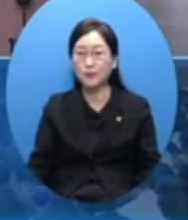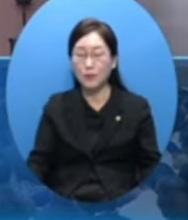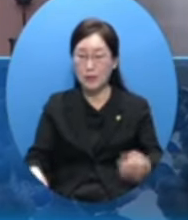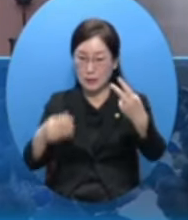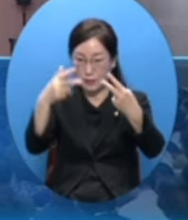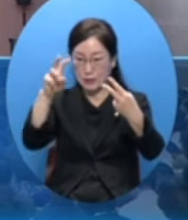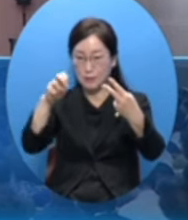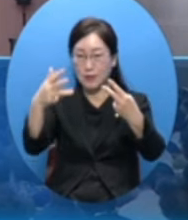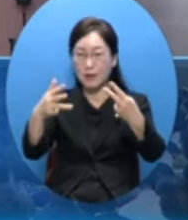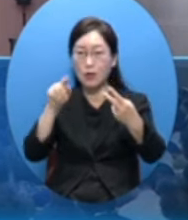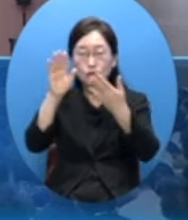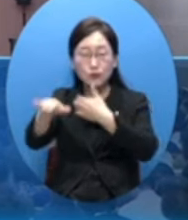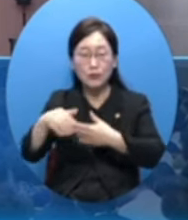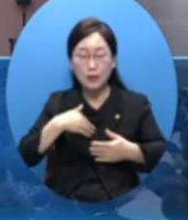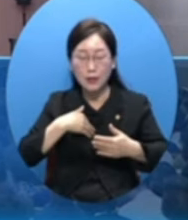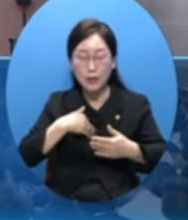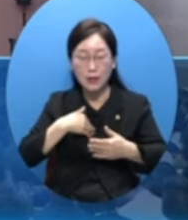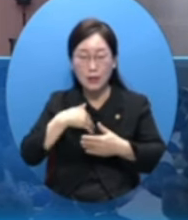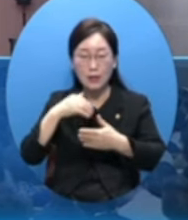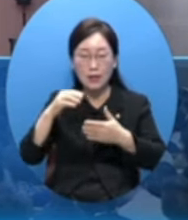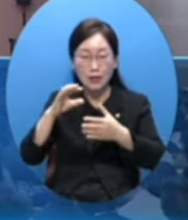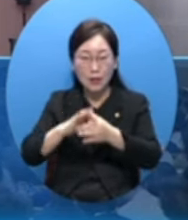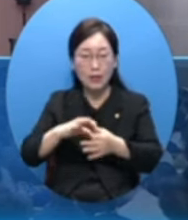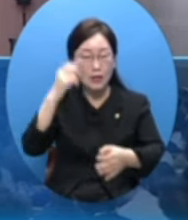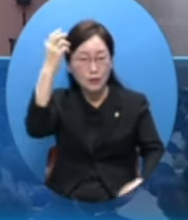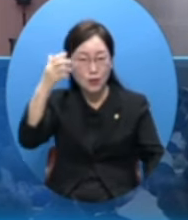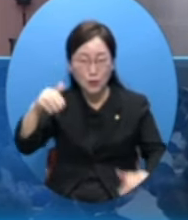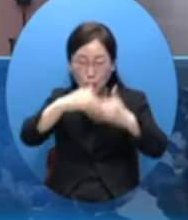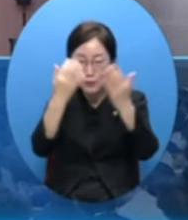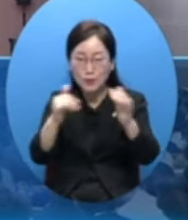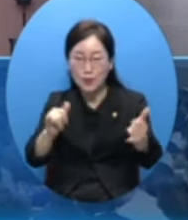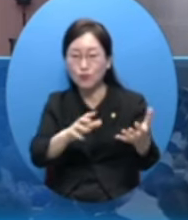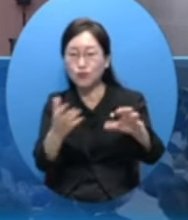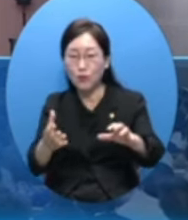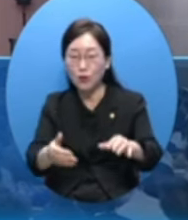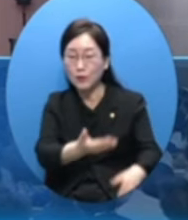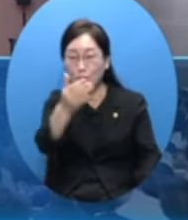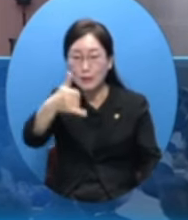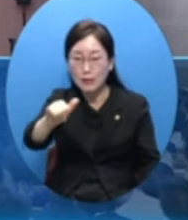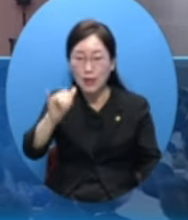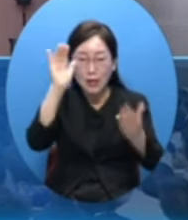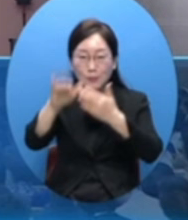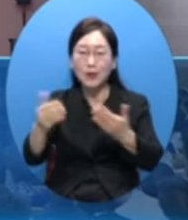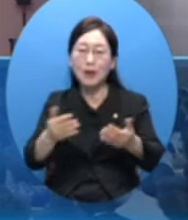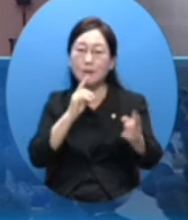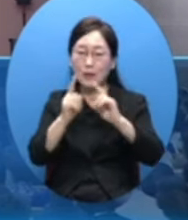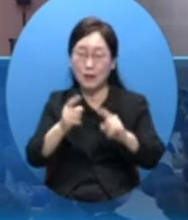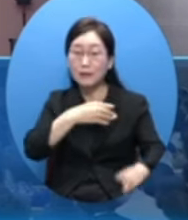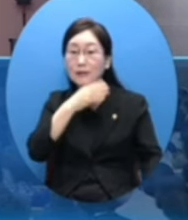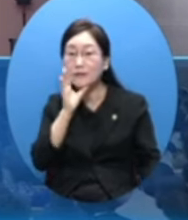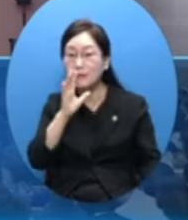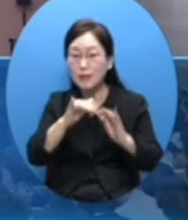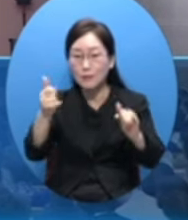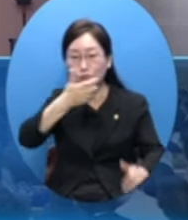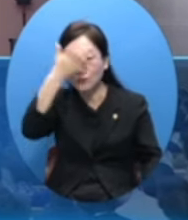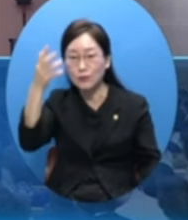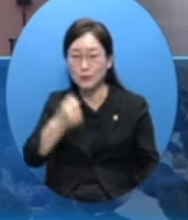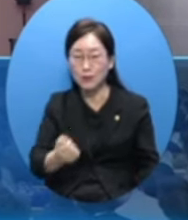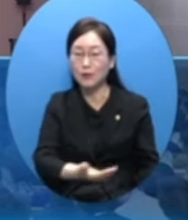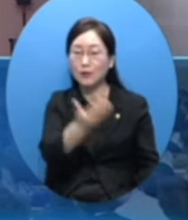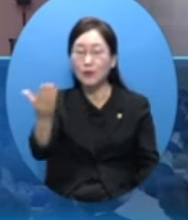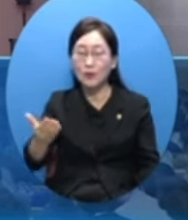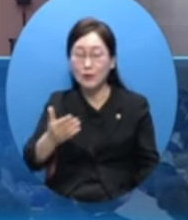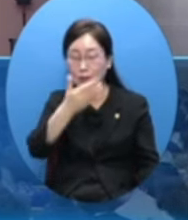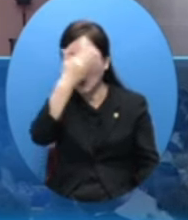후에 내가 내 영을 만민에게 부어주리니 너희 자녀들이 장래일을 말할 것이며 너희 늙은이는 꿈을 꾸며 너희